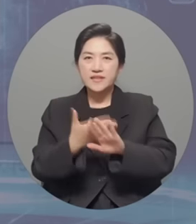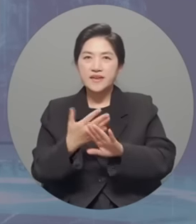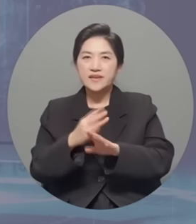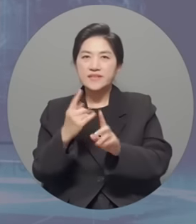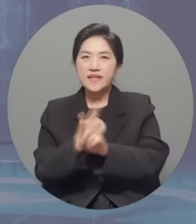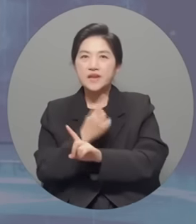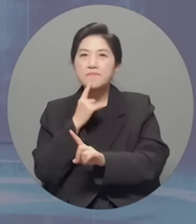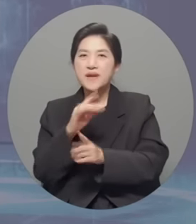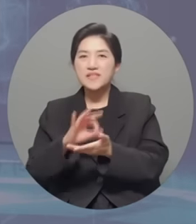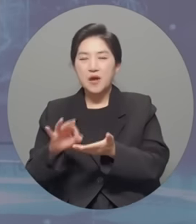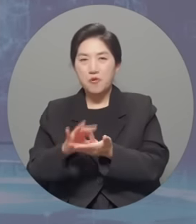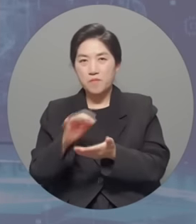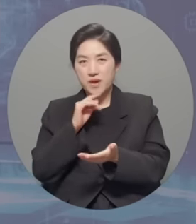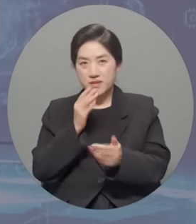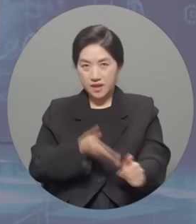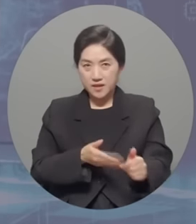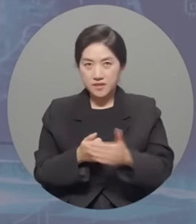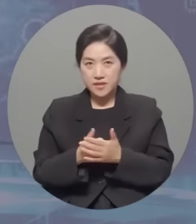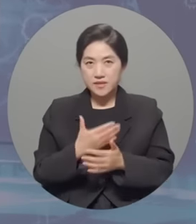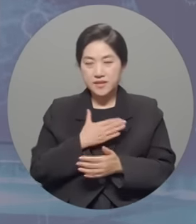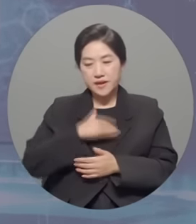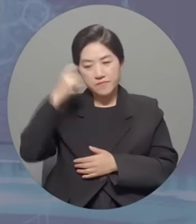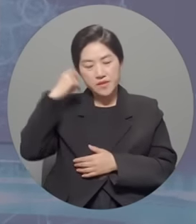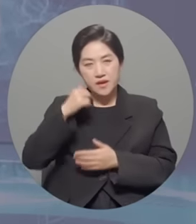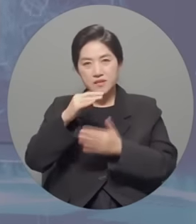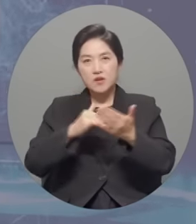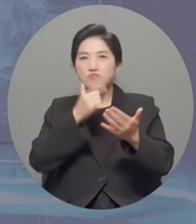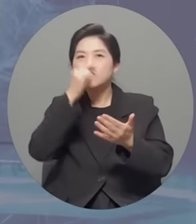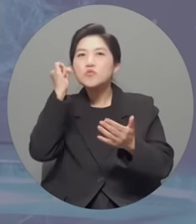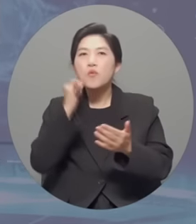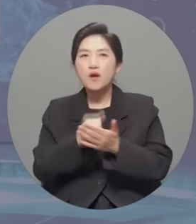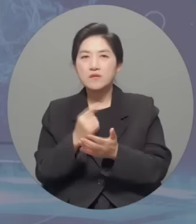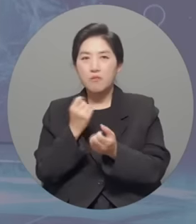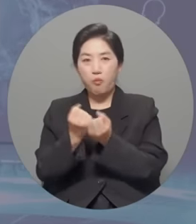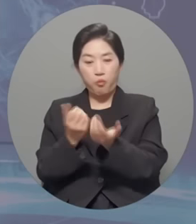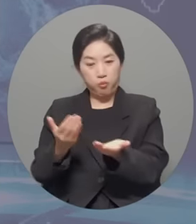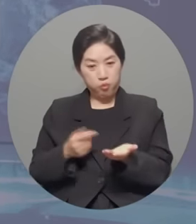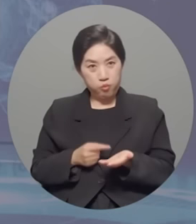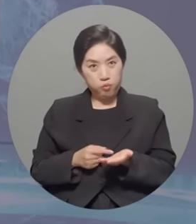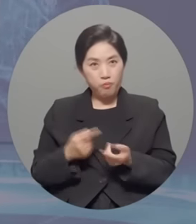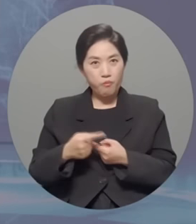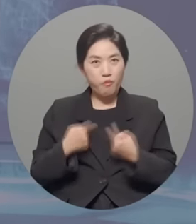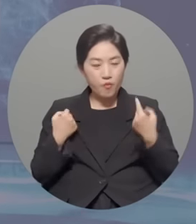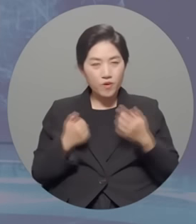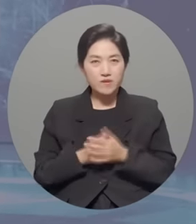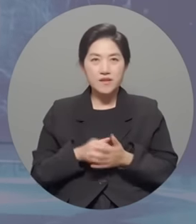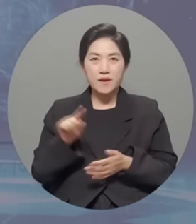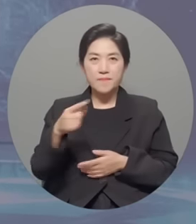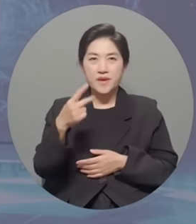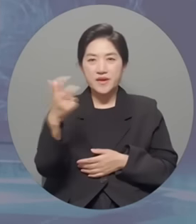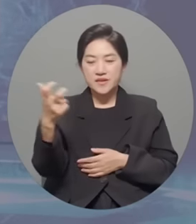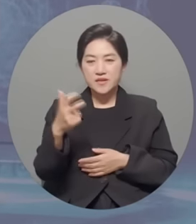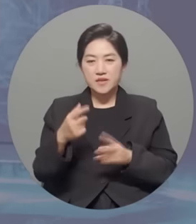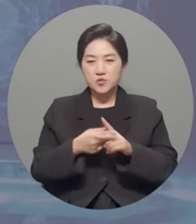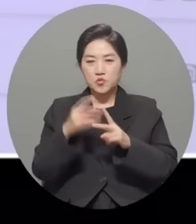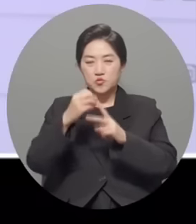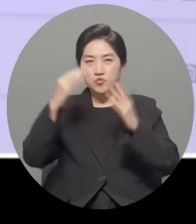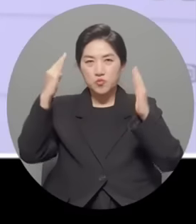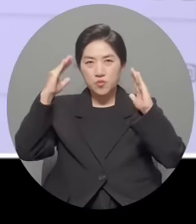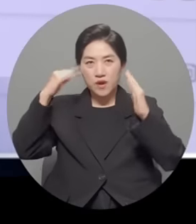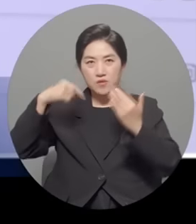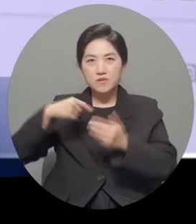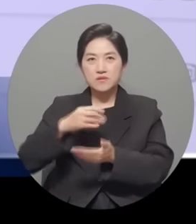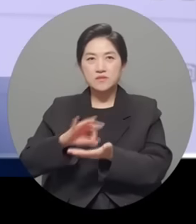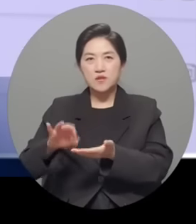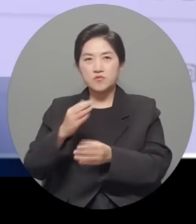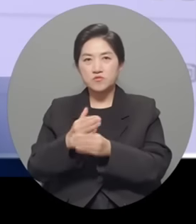걸 제안하고 본인의 감상 내용이 부족하다는 약점도 짚어줍니다. 이미 101개 초중고에서 활용 중입니다. 전투